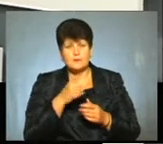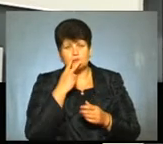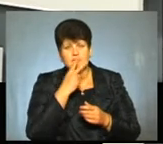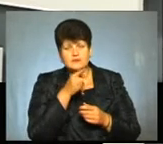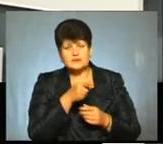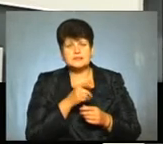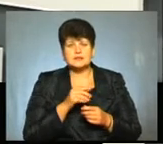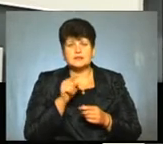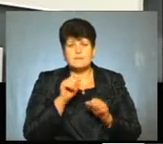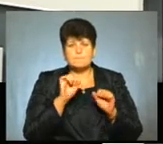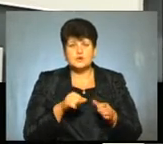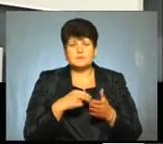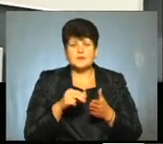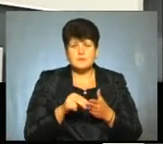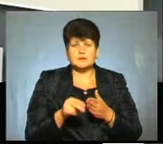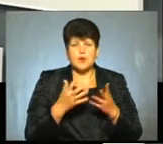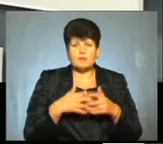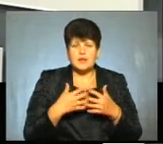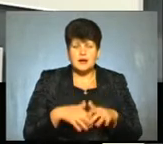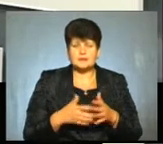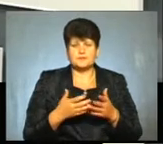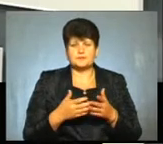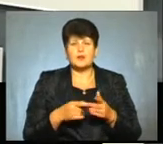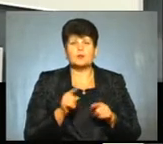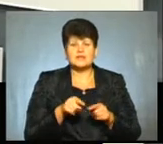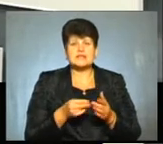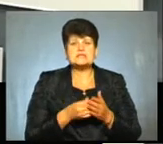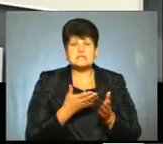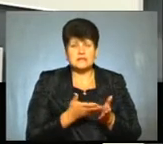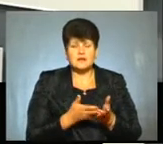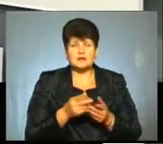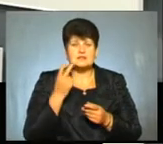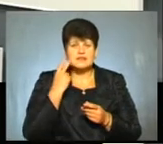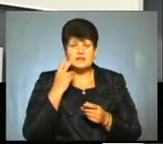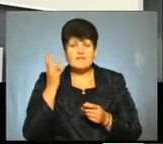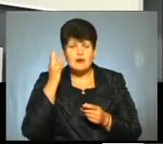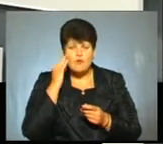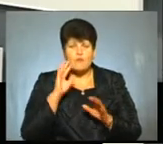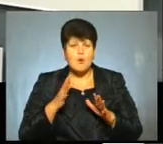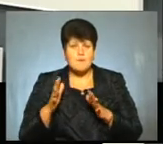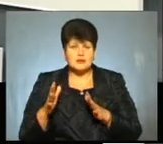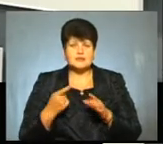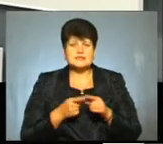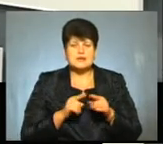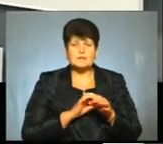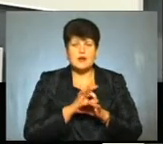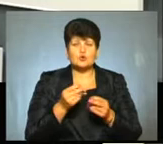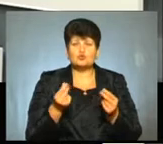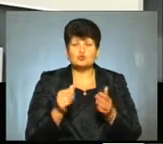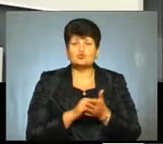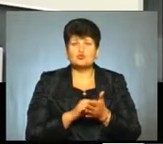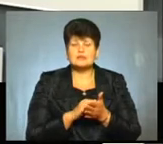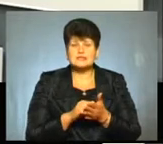вони кажуть, от ми подивилися, там можна придбати там якесь обладнання світу по такій-то ціні. Але ж вони завжди не враховують моменти. Це